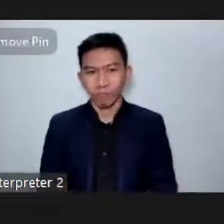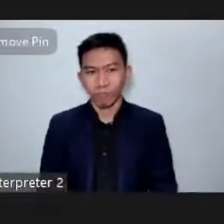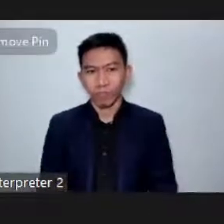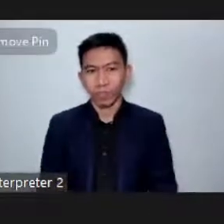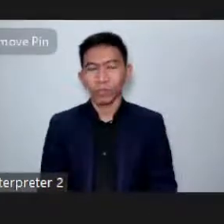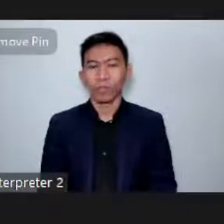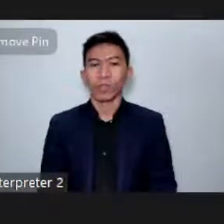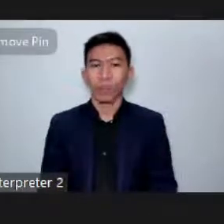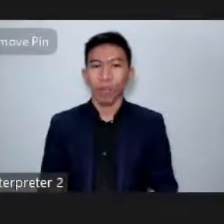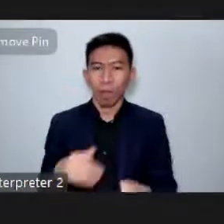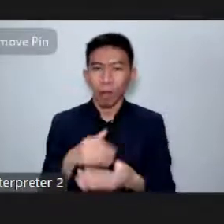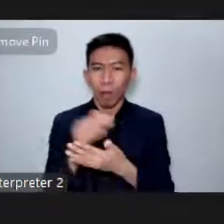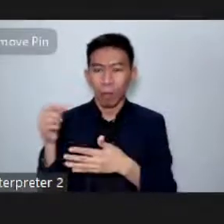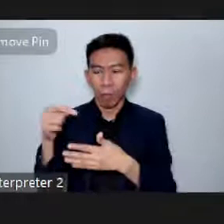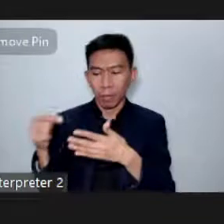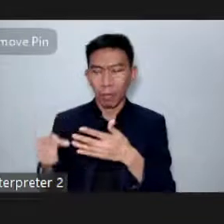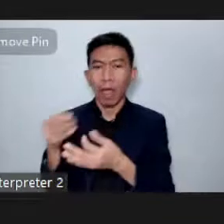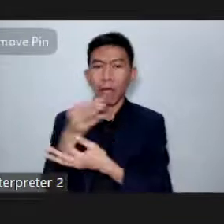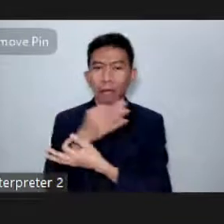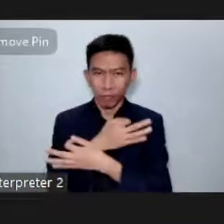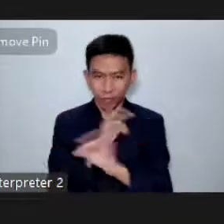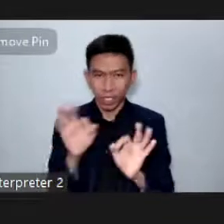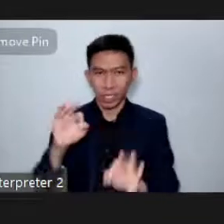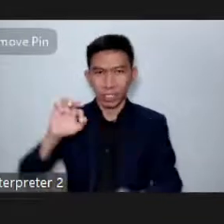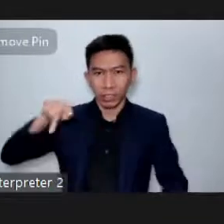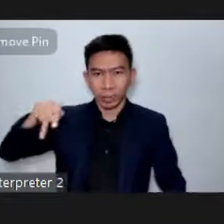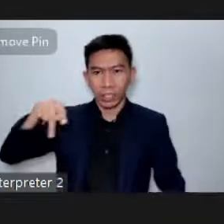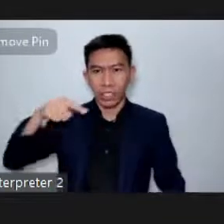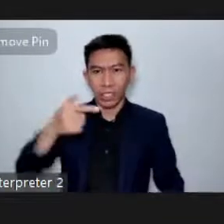200,000. Nalibre na yung iba sa PGX,